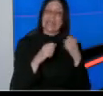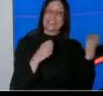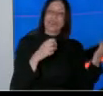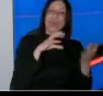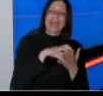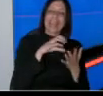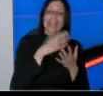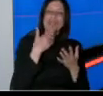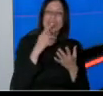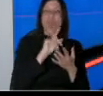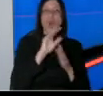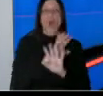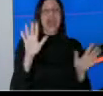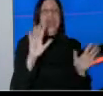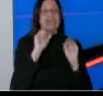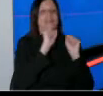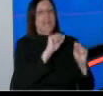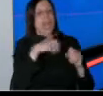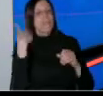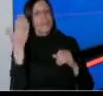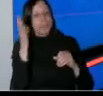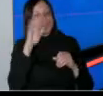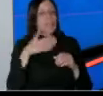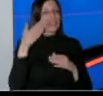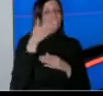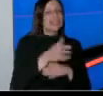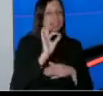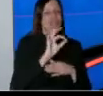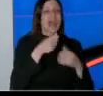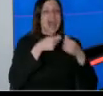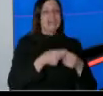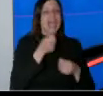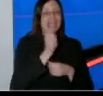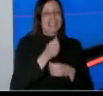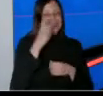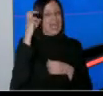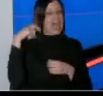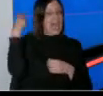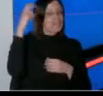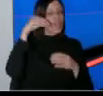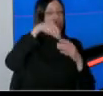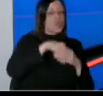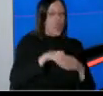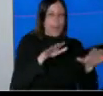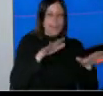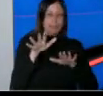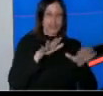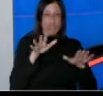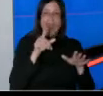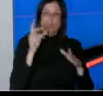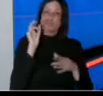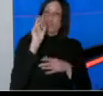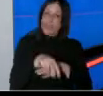היהודי, לא רק לתמיכה מבחוץ, אלא לכניסה של חברי הכנסת הערבים לתוך הממשלה,